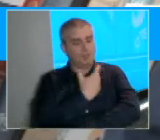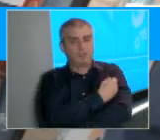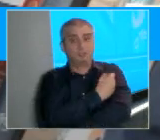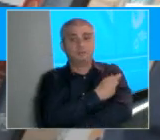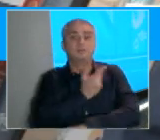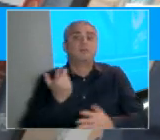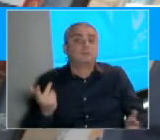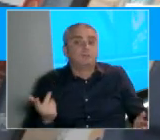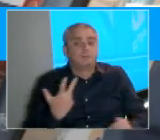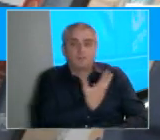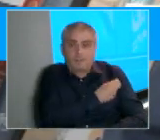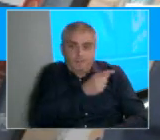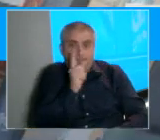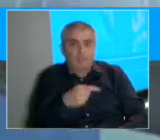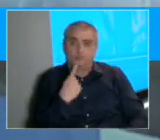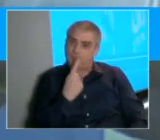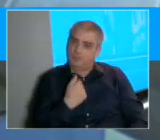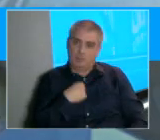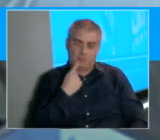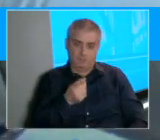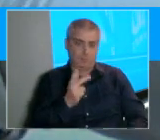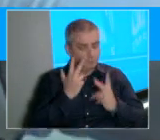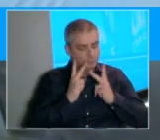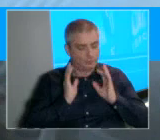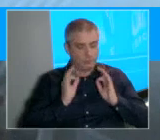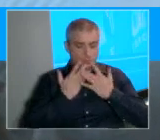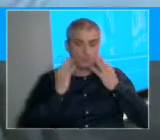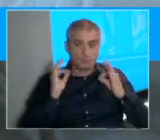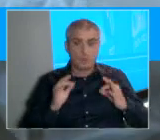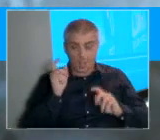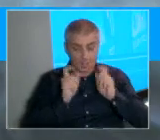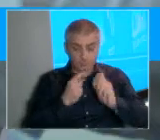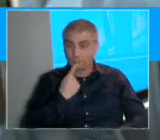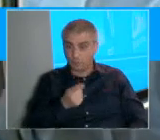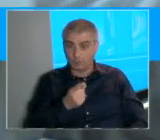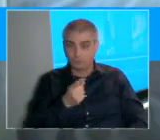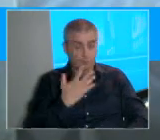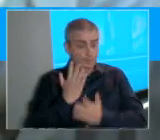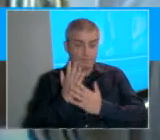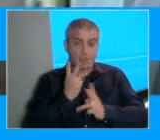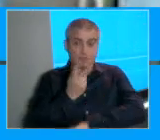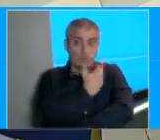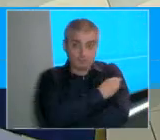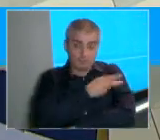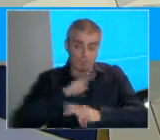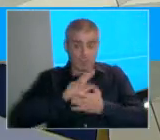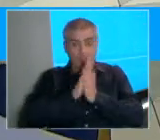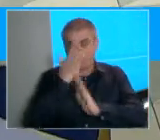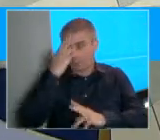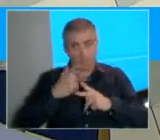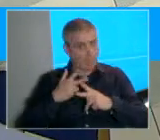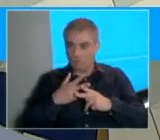הזה משום מה יש שם רע, אני אומר כאן בצורה מאוד ברורה. אנשים שאומרים שהם התחסנו, ואחרי זה חלו, הם לא